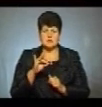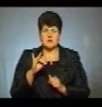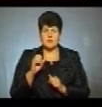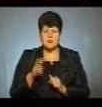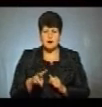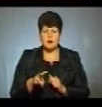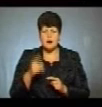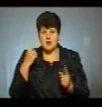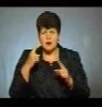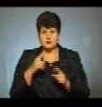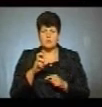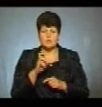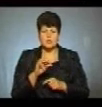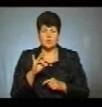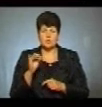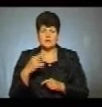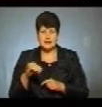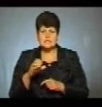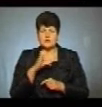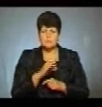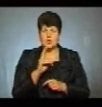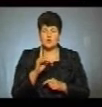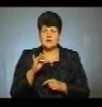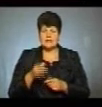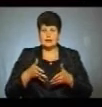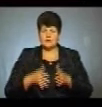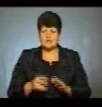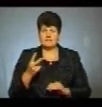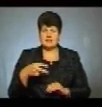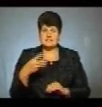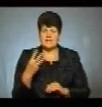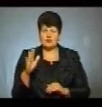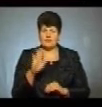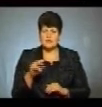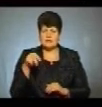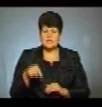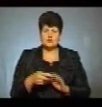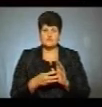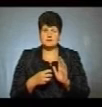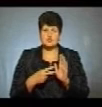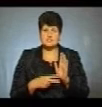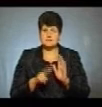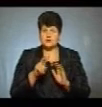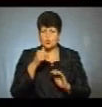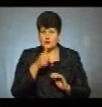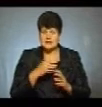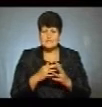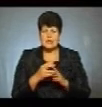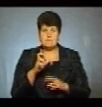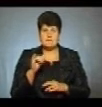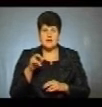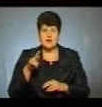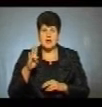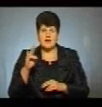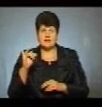Автор макету – Богдан Рудий. Соломія Крушельницька народилася 23 вересня 1872 року в селі Білявинці